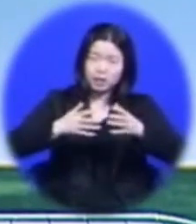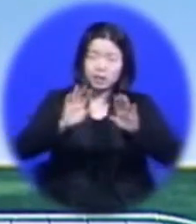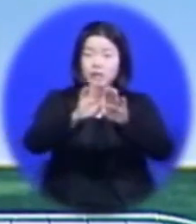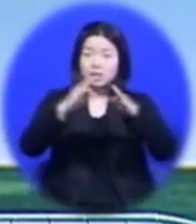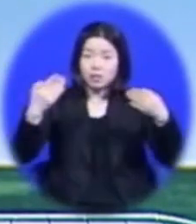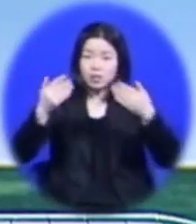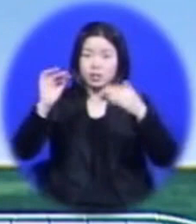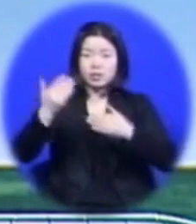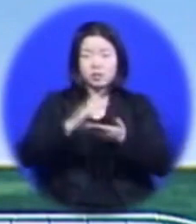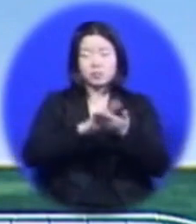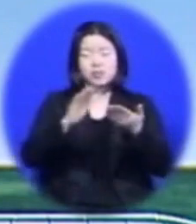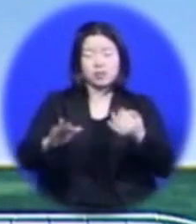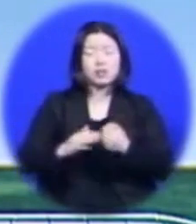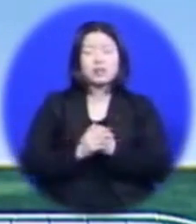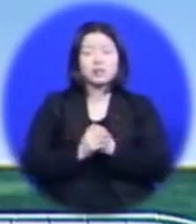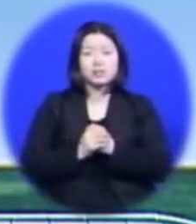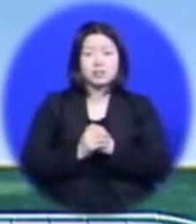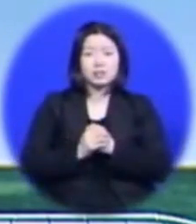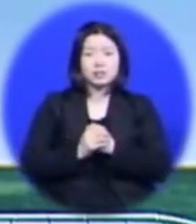열립니다.